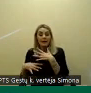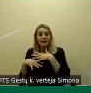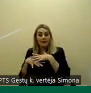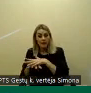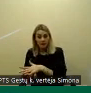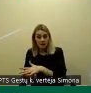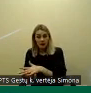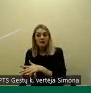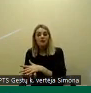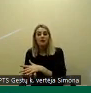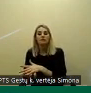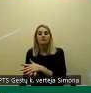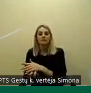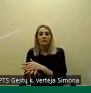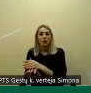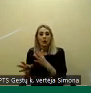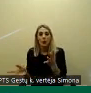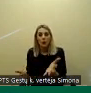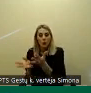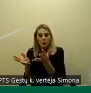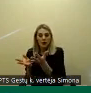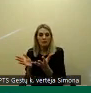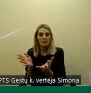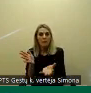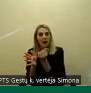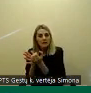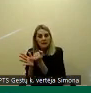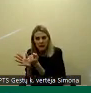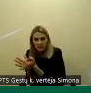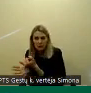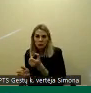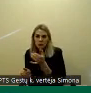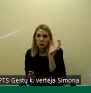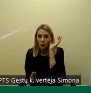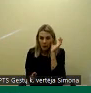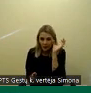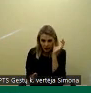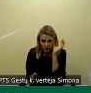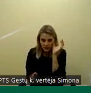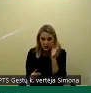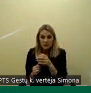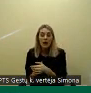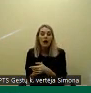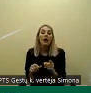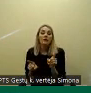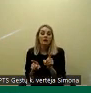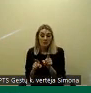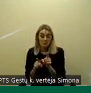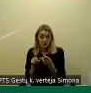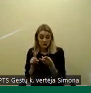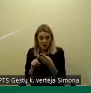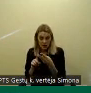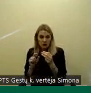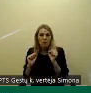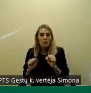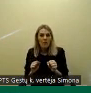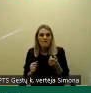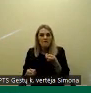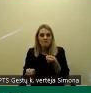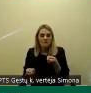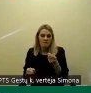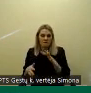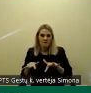integracija ir ugdant tam tikrus pasiekimus ar kompetencijas ir organizuojant įvairias veiklas, taip